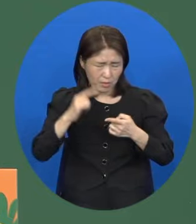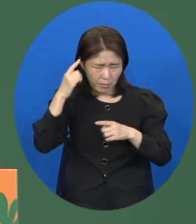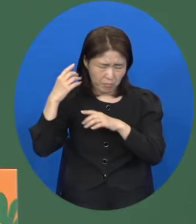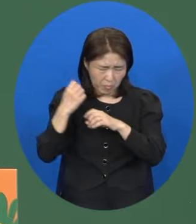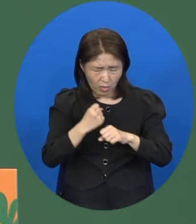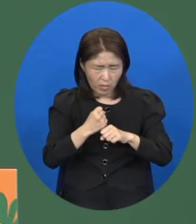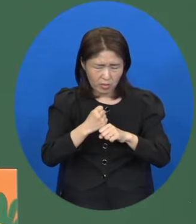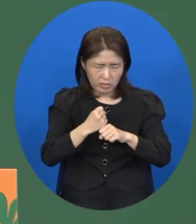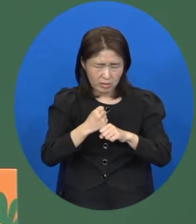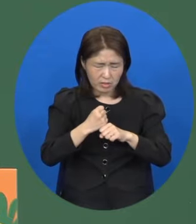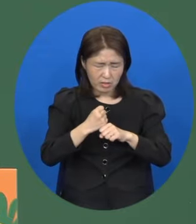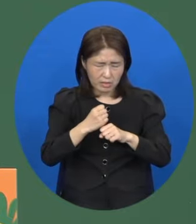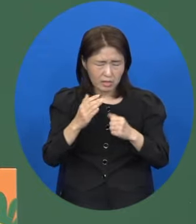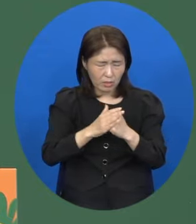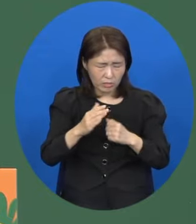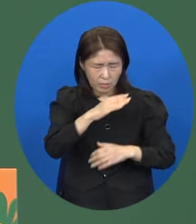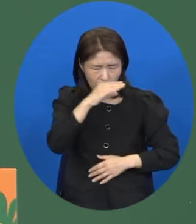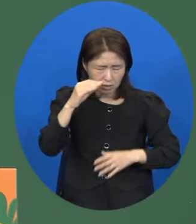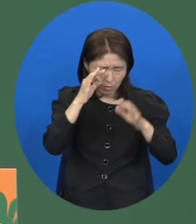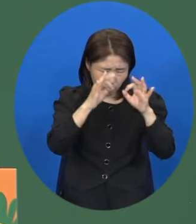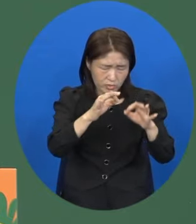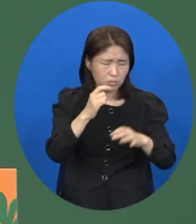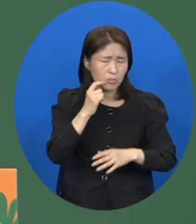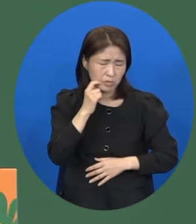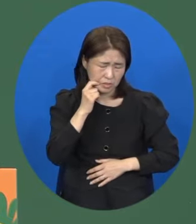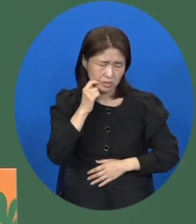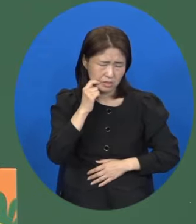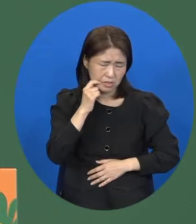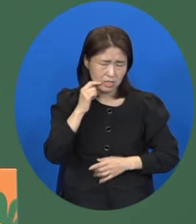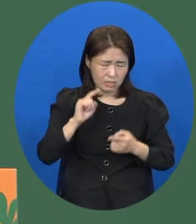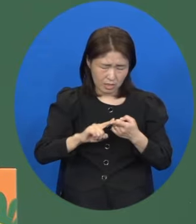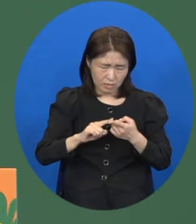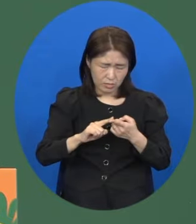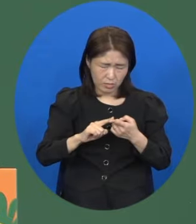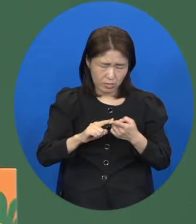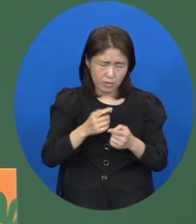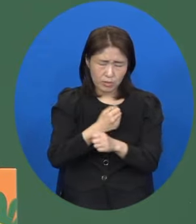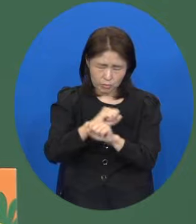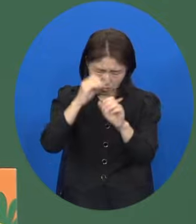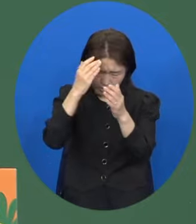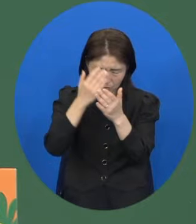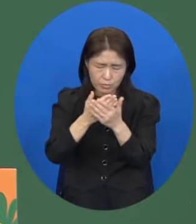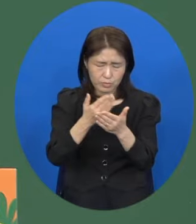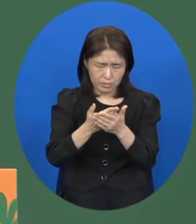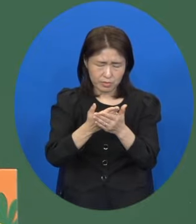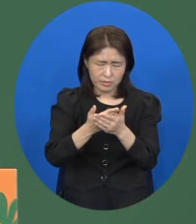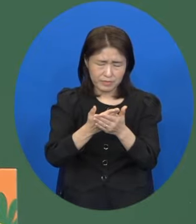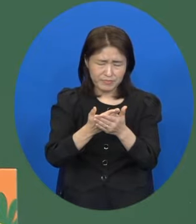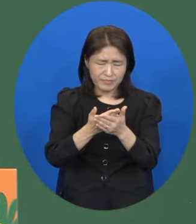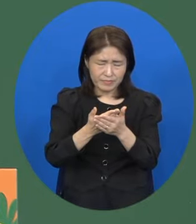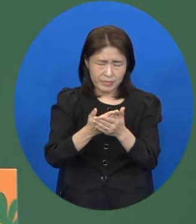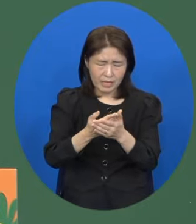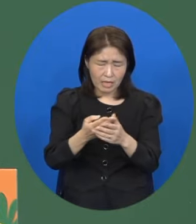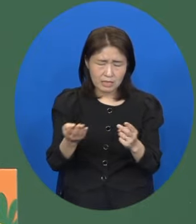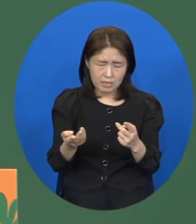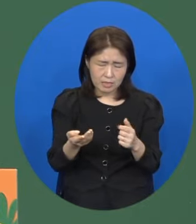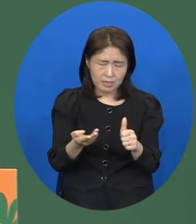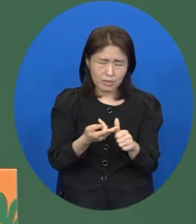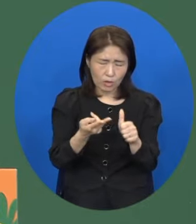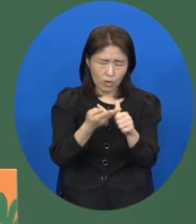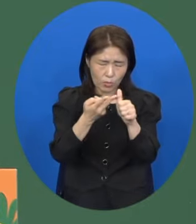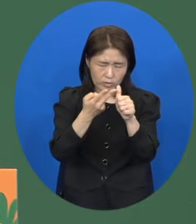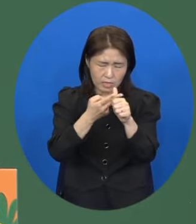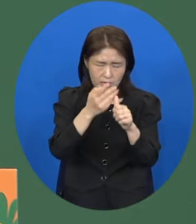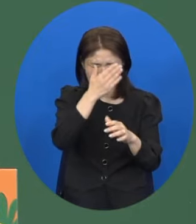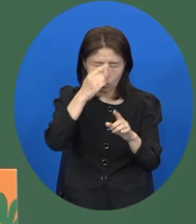바로 보지 못했음을 고백합니다. 용서하여 주시옵소서. 우리 선한 목자 젊은이 교회